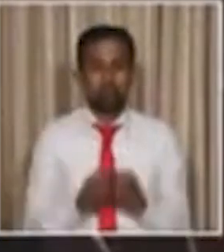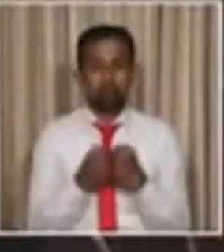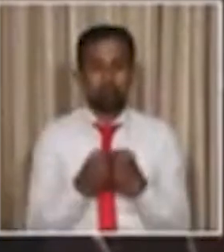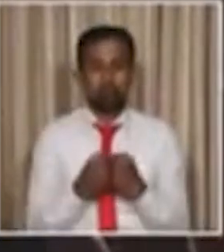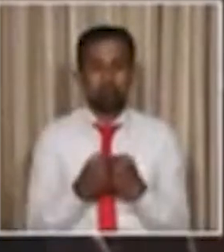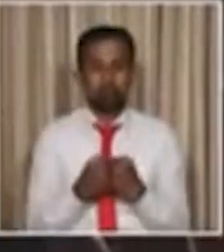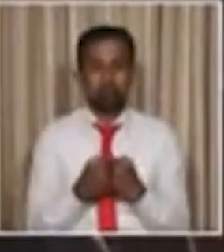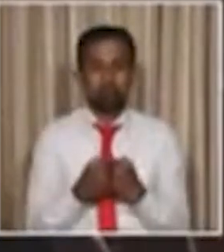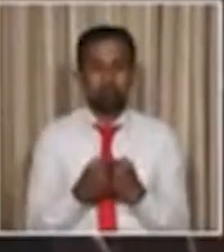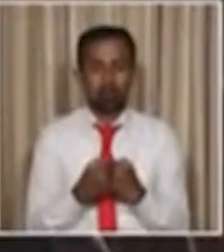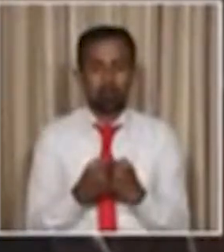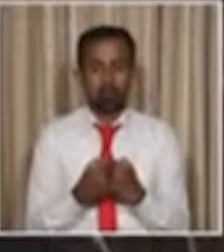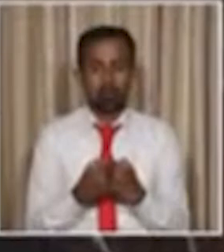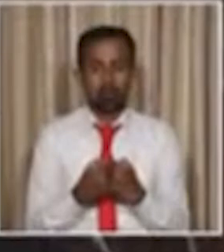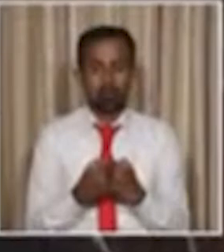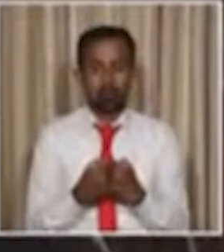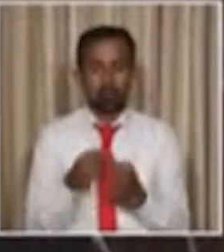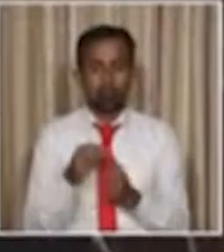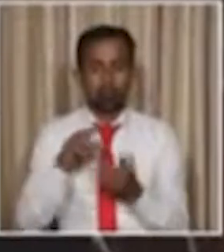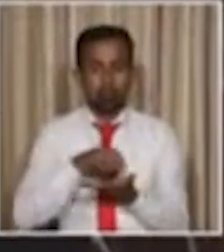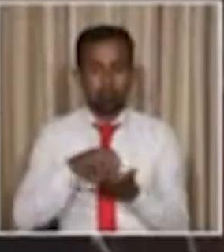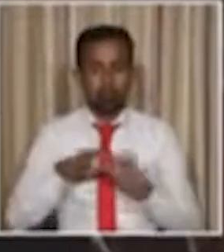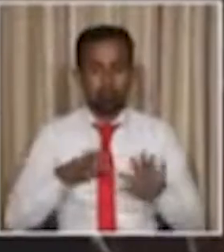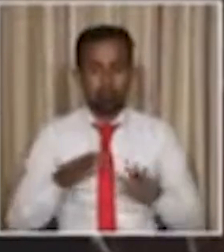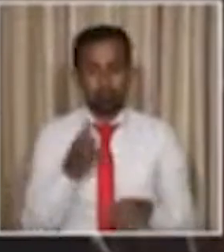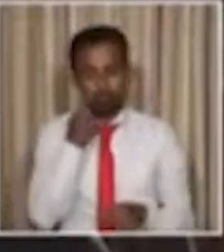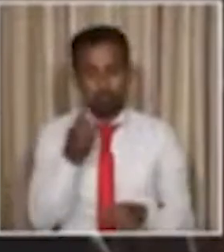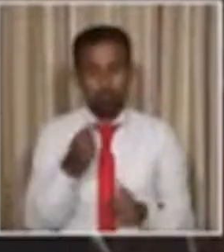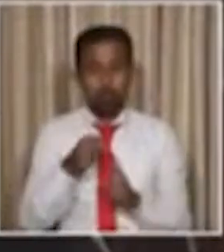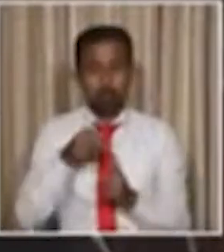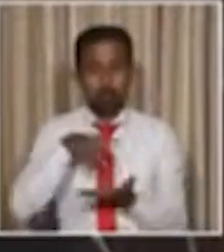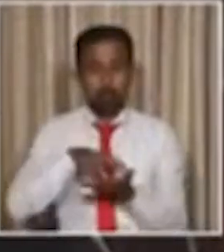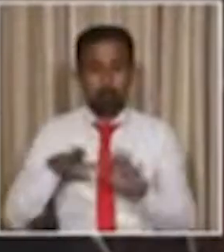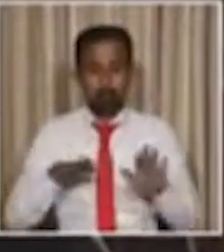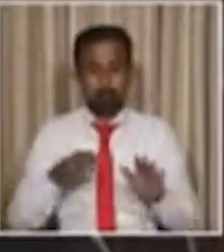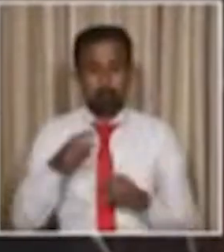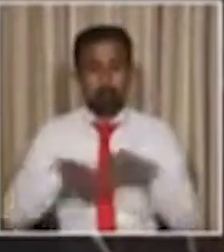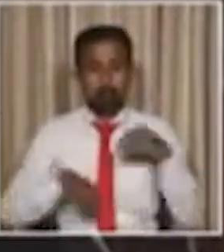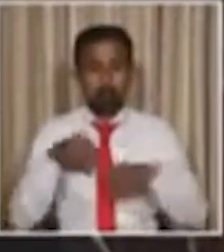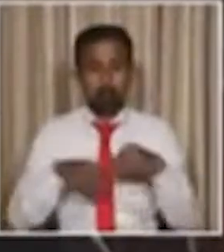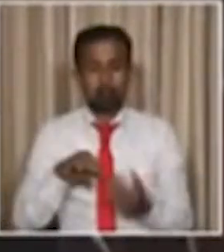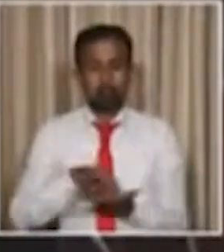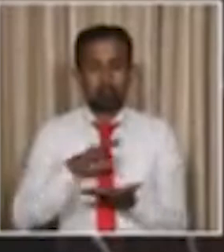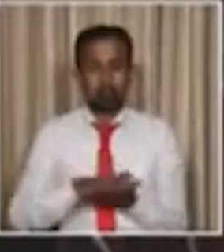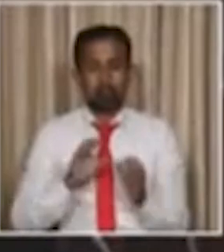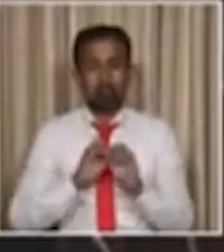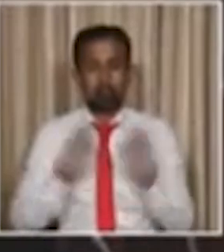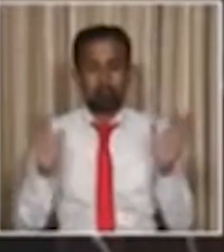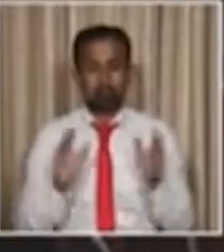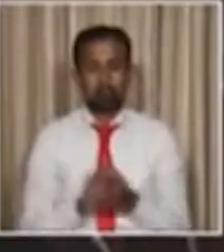පත් කරන්න. ඔය පළාත් පාලන මැතිවරණයේදී සමා වෙන්න. පළාත් පාලන මැතිවරණය සම්බන්ධයෙන් ඒ තීන්දුව ප්‍රකාශයට පත්